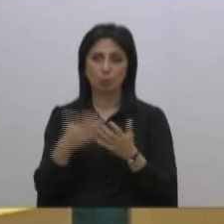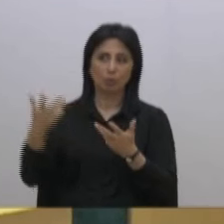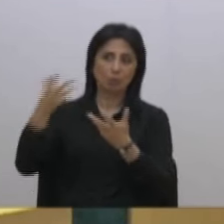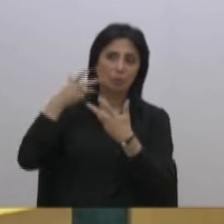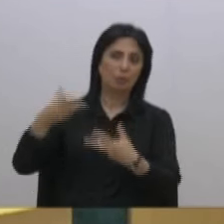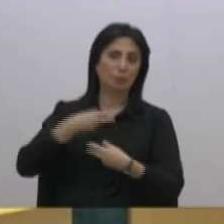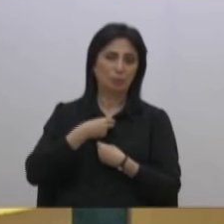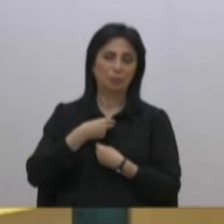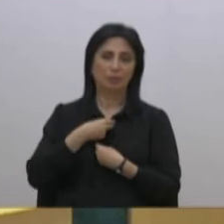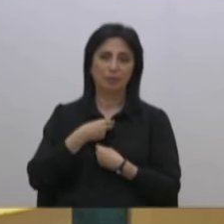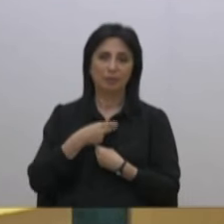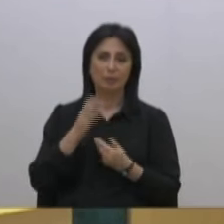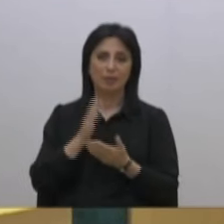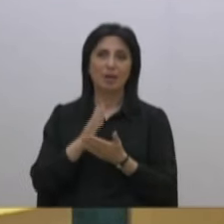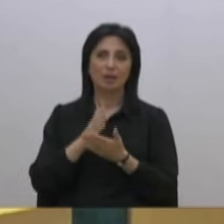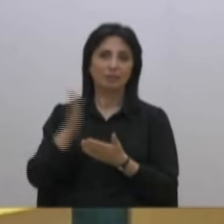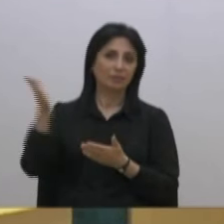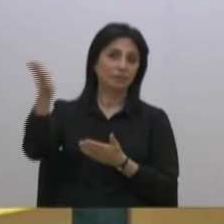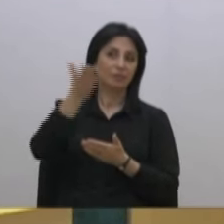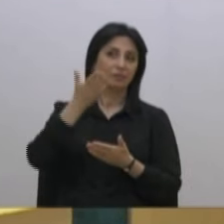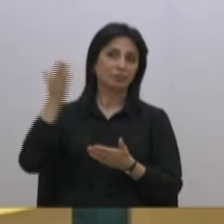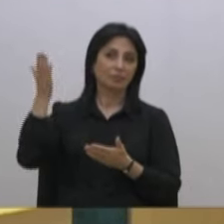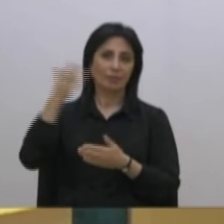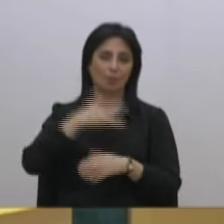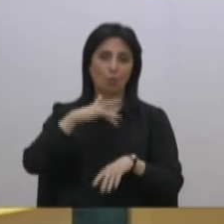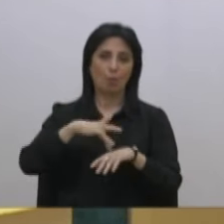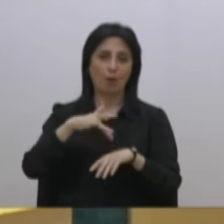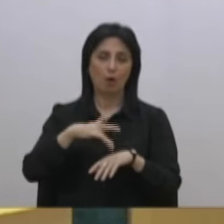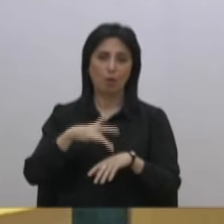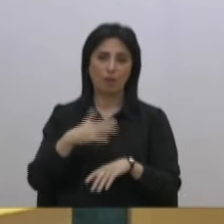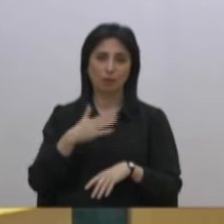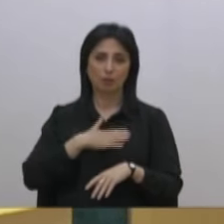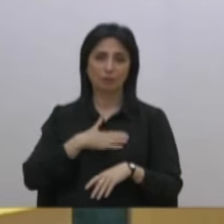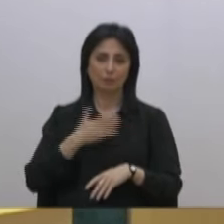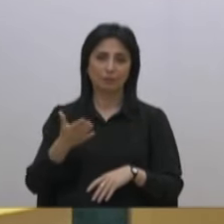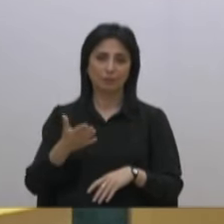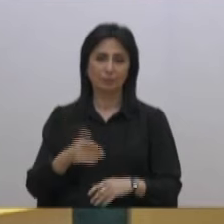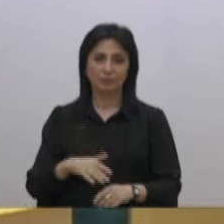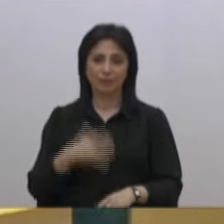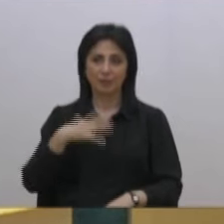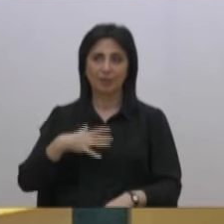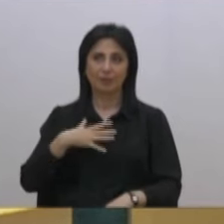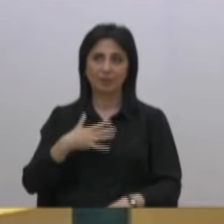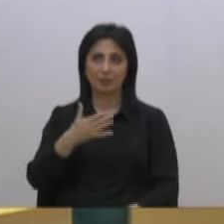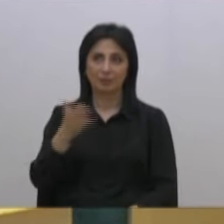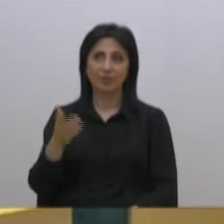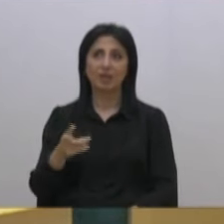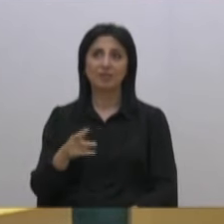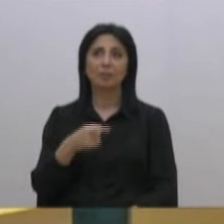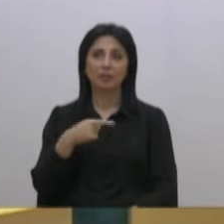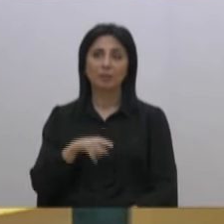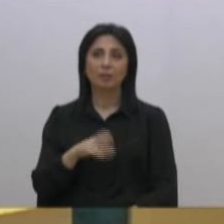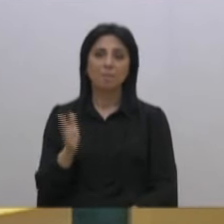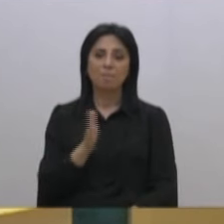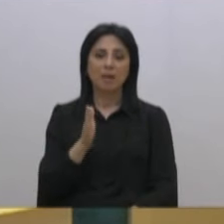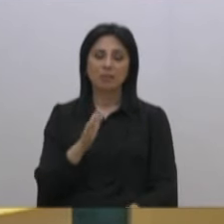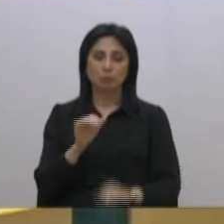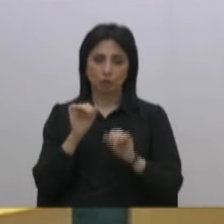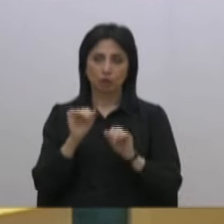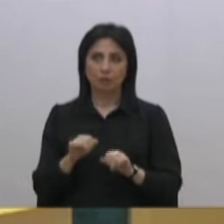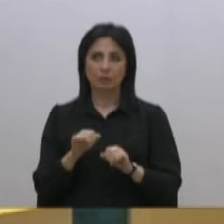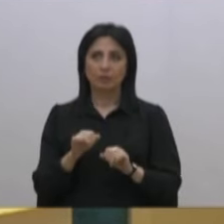როდესაც არის აქტიური ქომაგობა შენი თანამემამულეების მხრიდან. აქედან გამომდინარე მაქსიმუმ